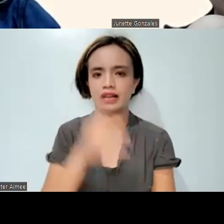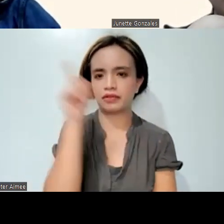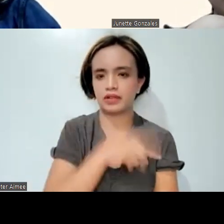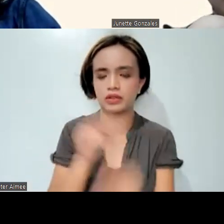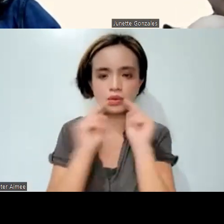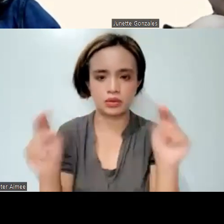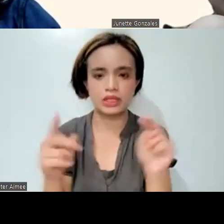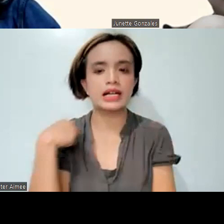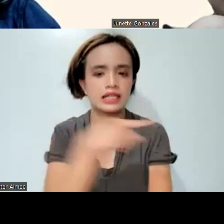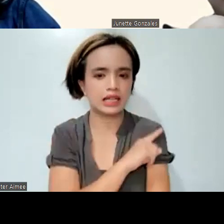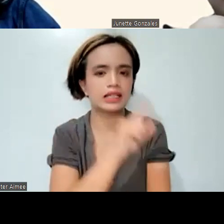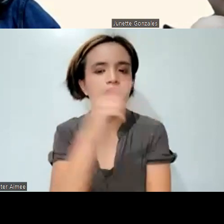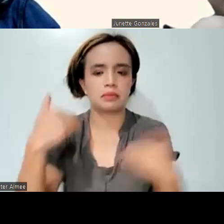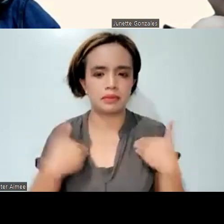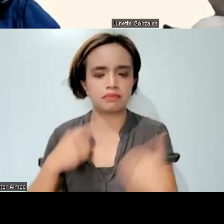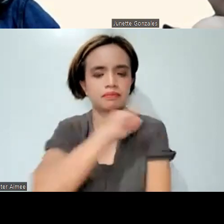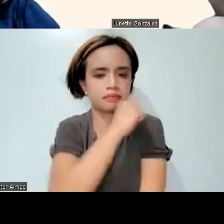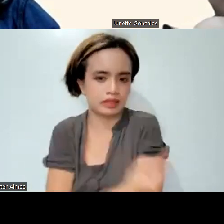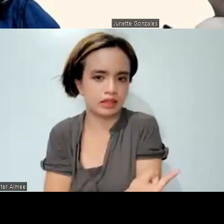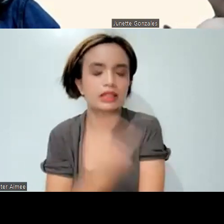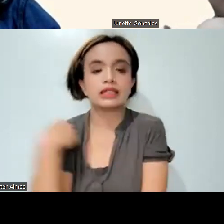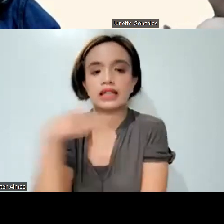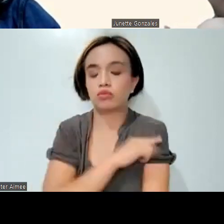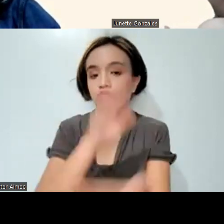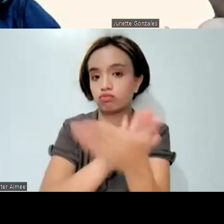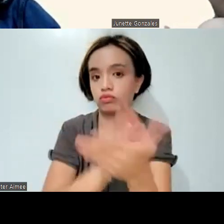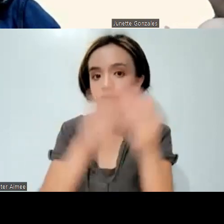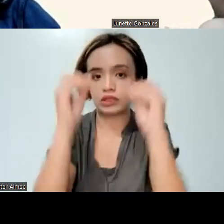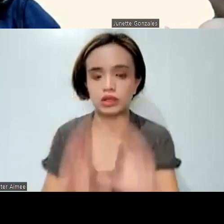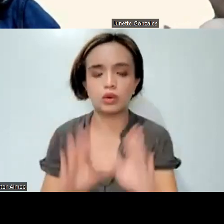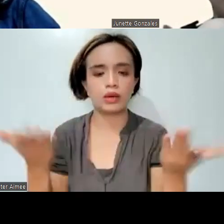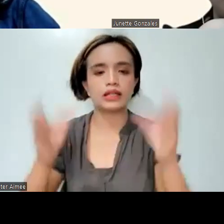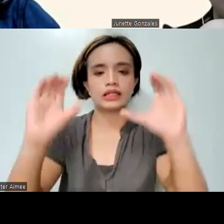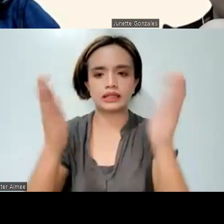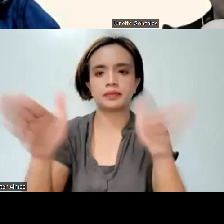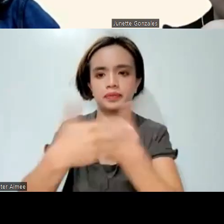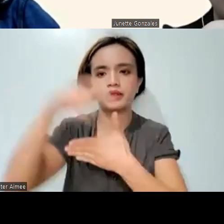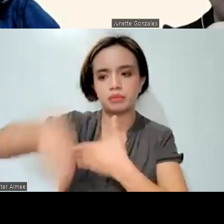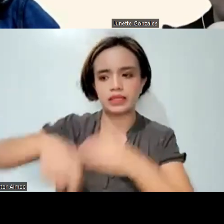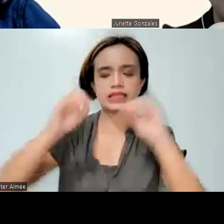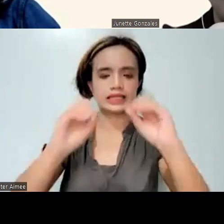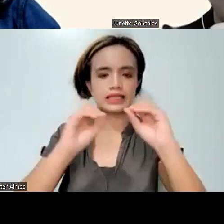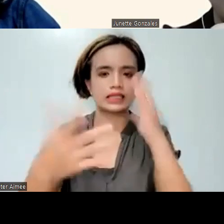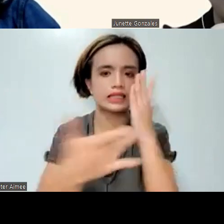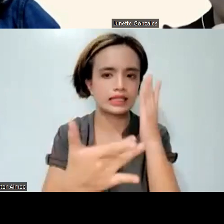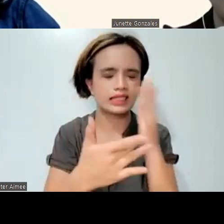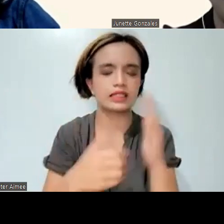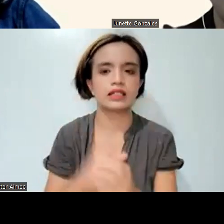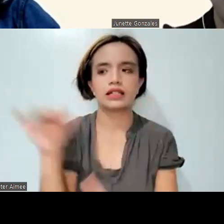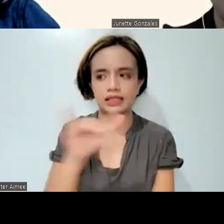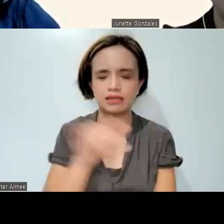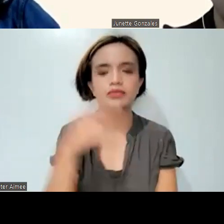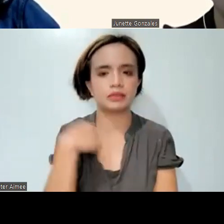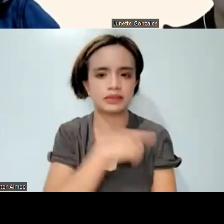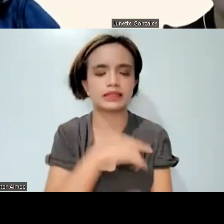is within our hands. We school teachers inside the classroom should teach digital literacy. Parang nasa atin